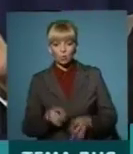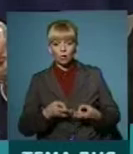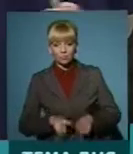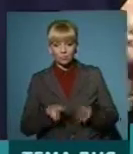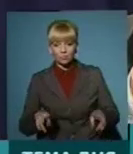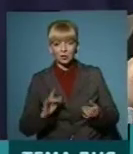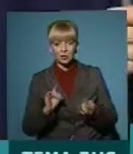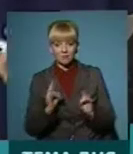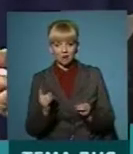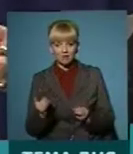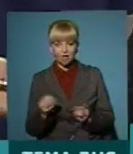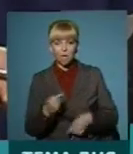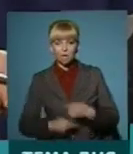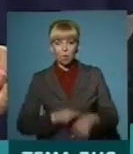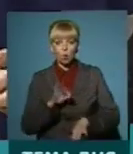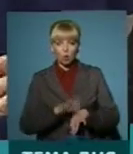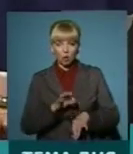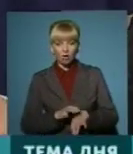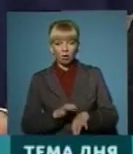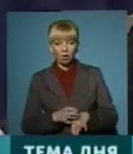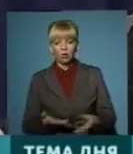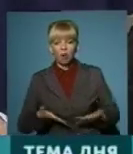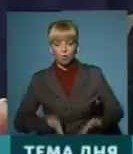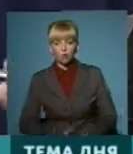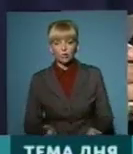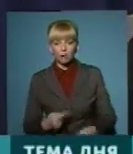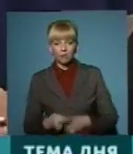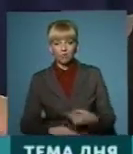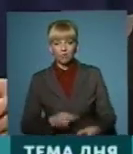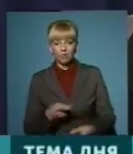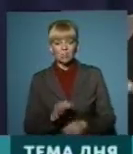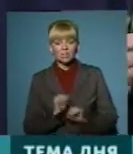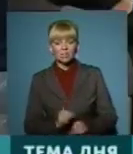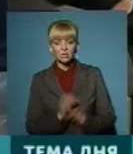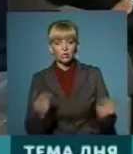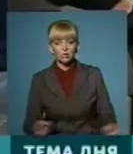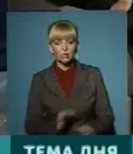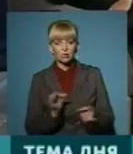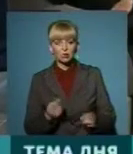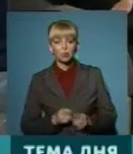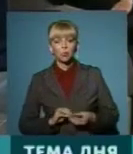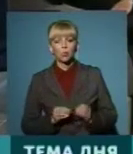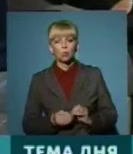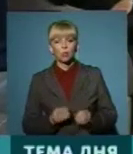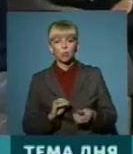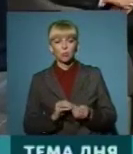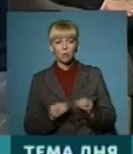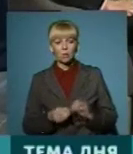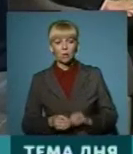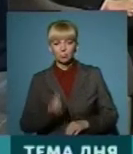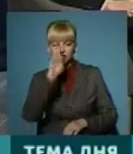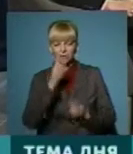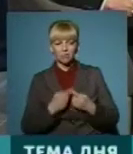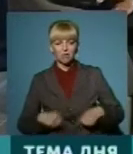рождаються вже діти, а покоління, больне покоління рождається, але воно не захищено нічим. Це проблема, але це проблема, звісно, країни